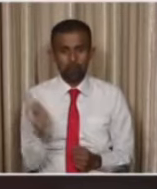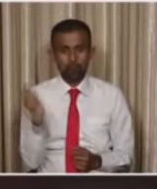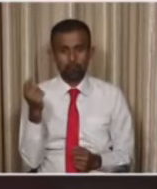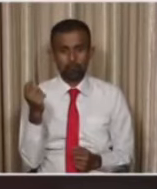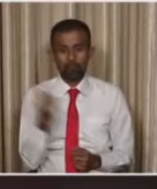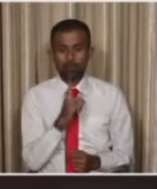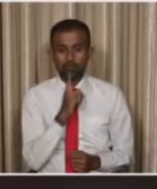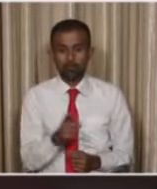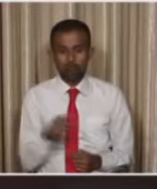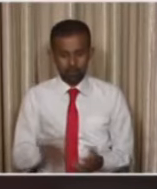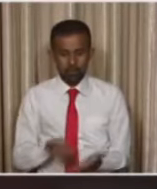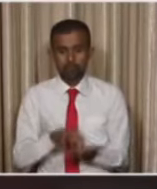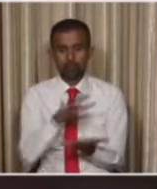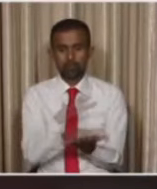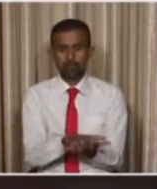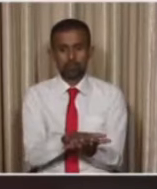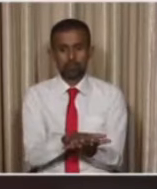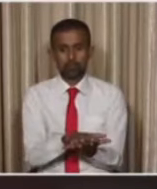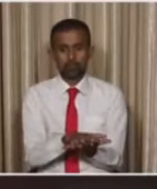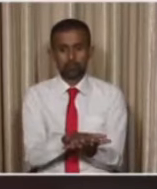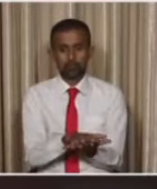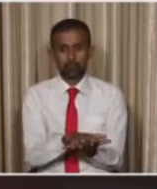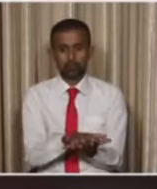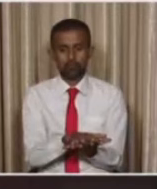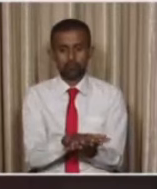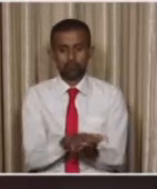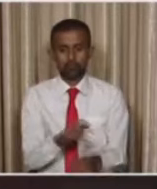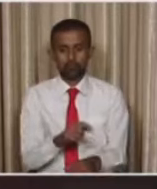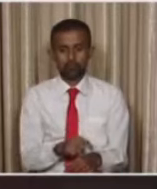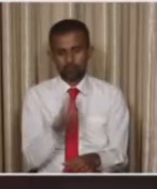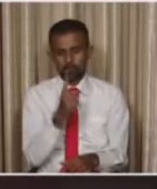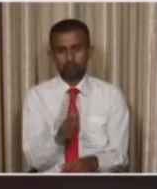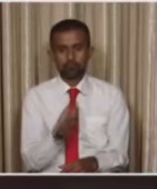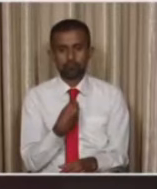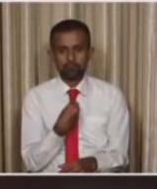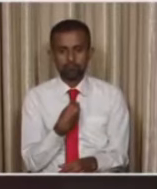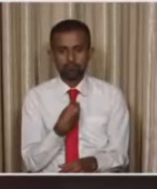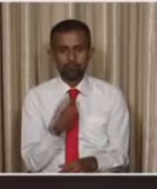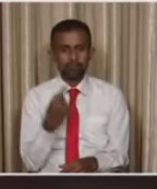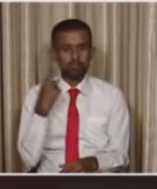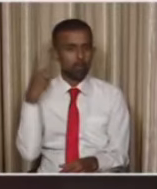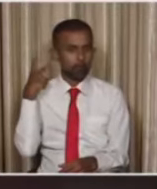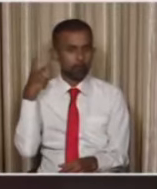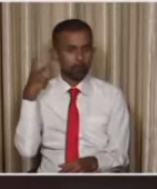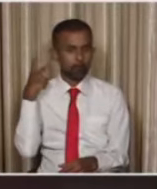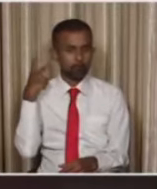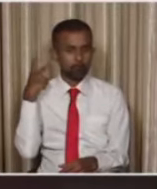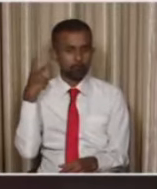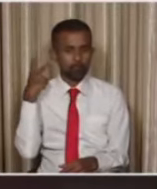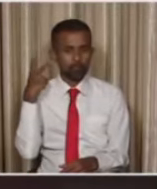එක අද ස්තිරයි. එනිසා මම වට විනාඩියක් දෙන්න මේය පෙරදා